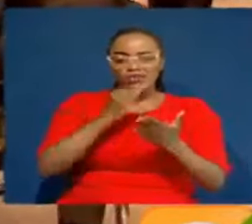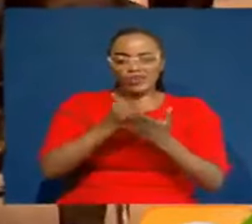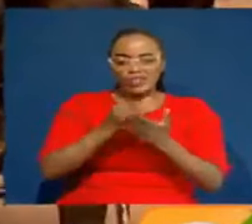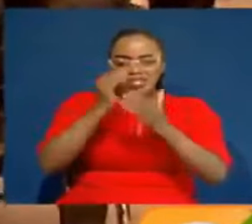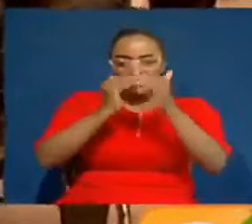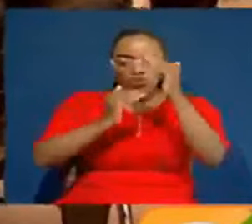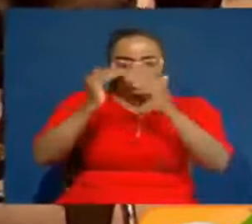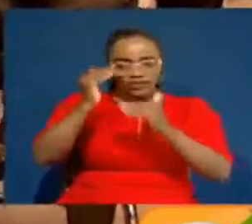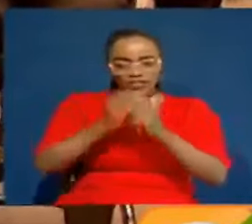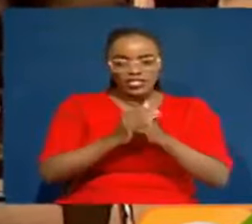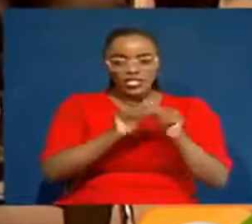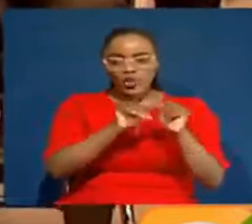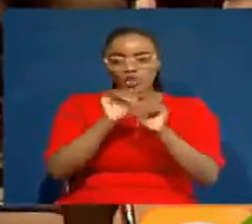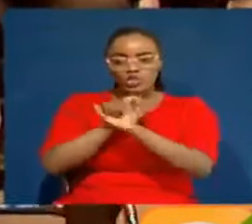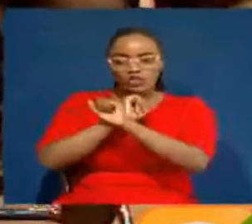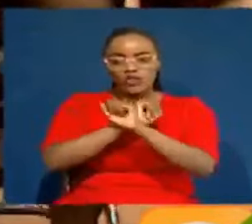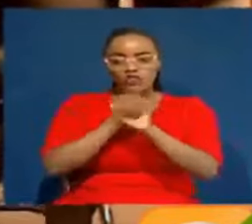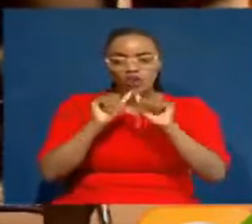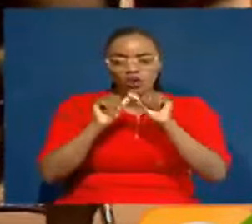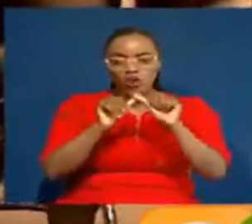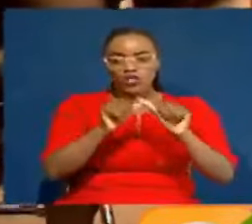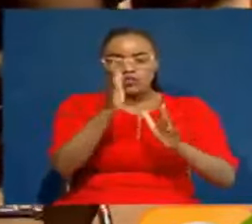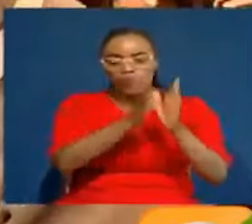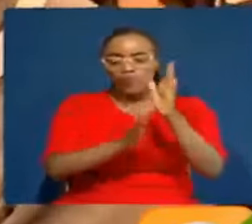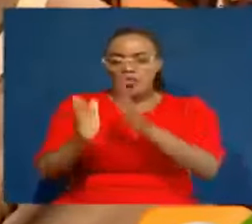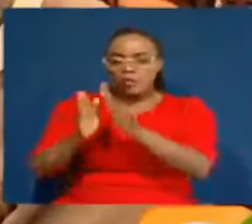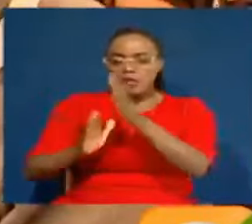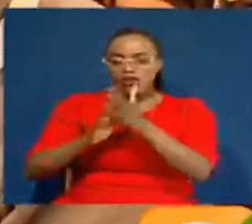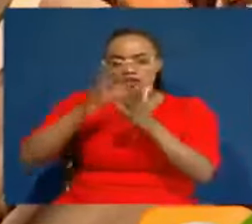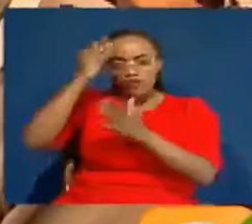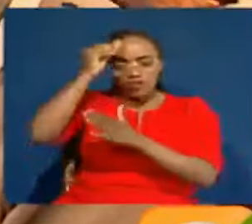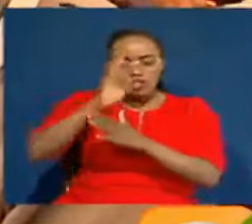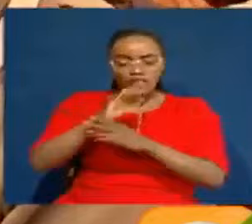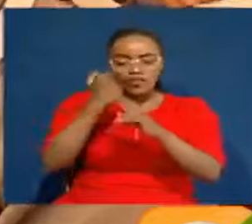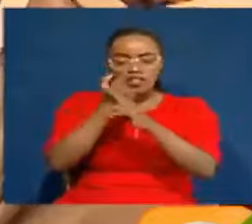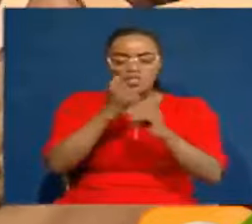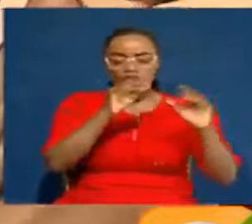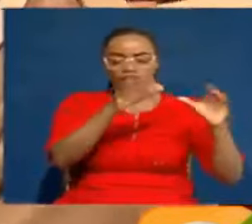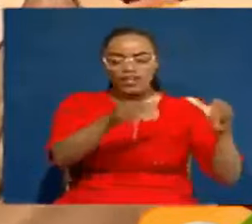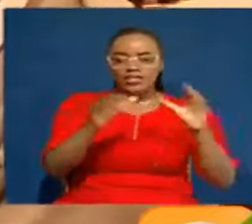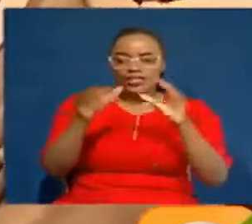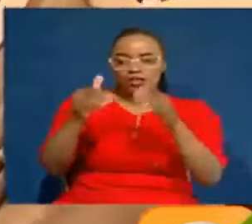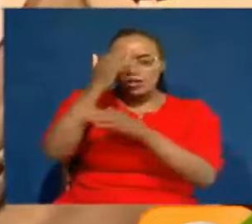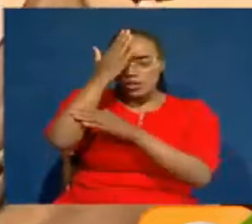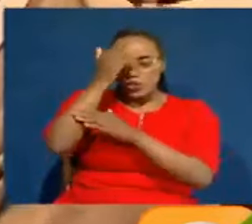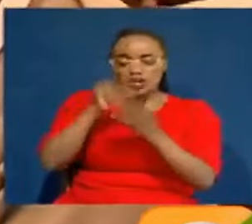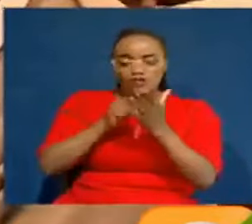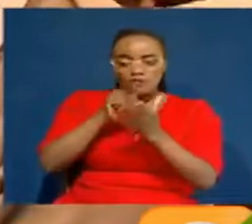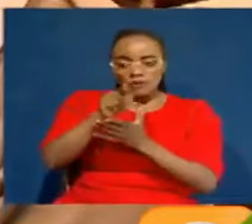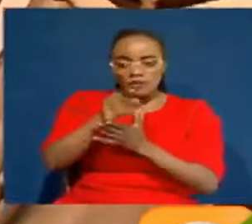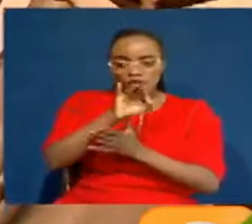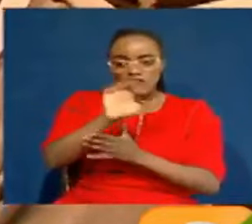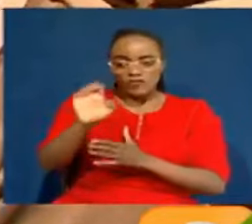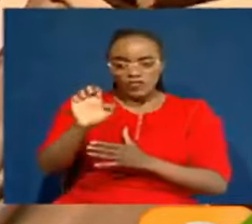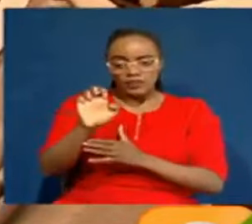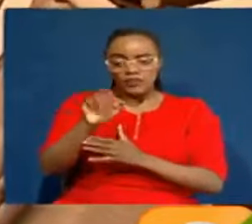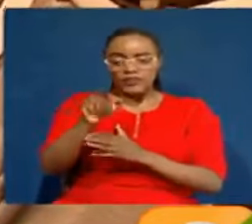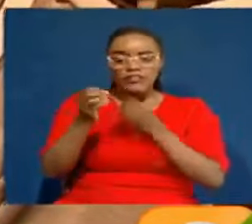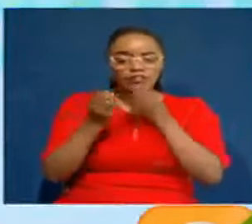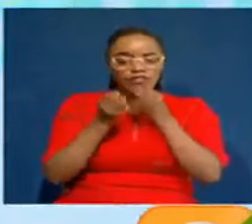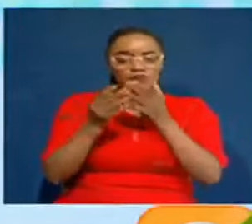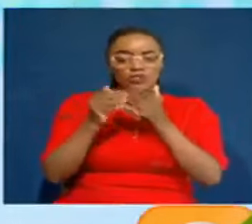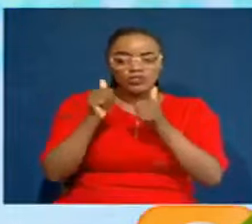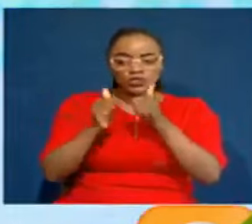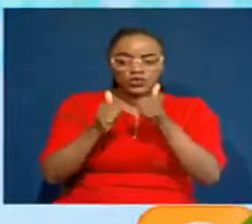nchini, huku tetesi zikiendelea kuhusu upangaji wa wanafunzi kwenye daraja tofauti kwa ajili ya ufadhili. If the information